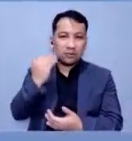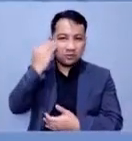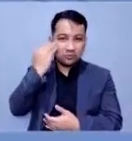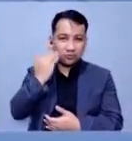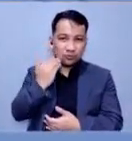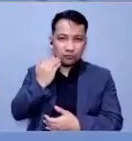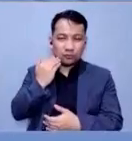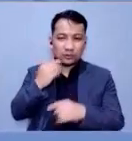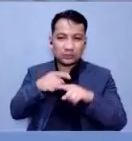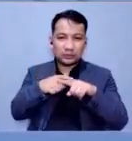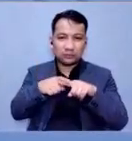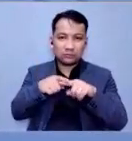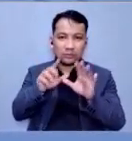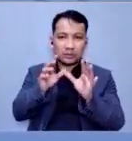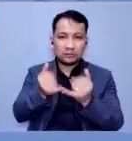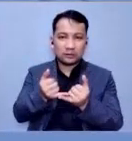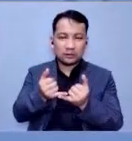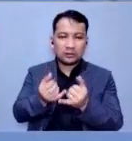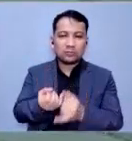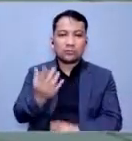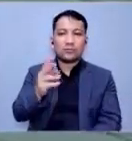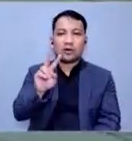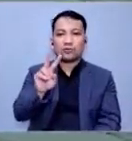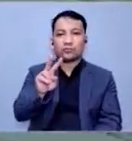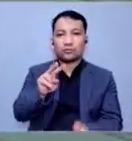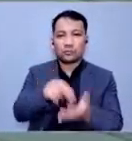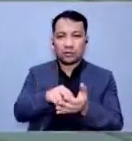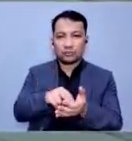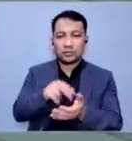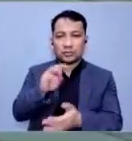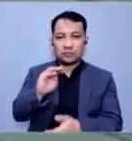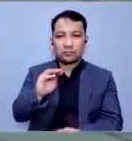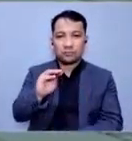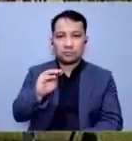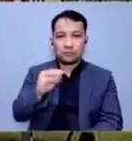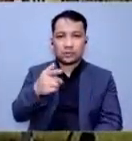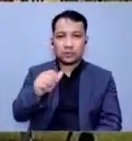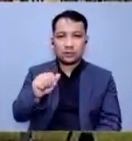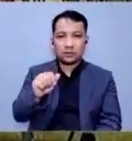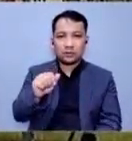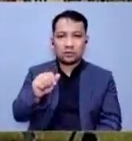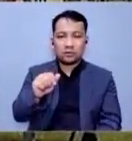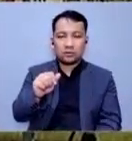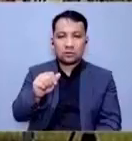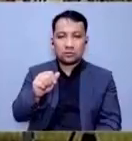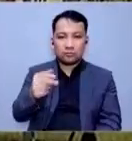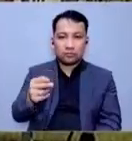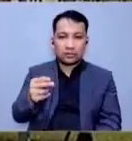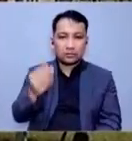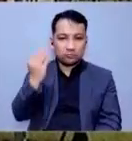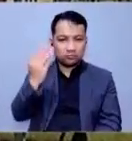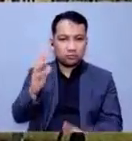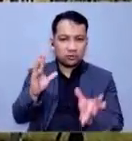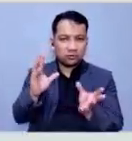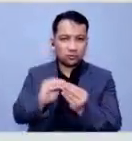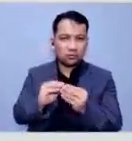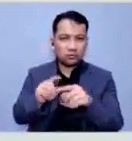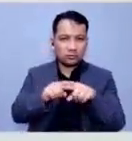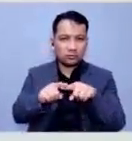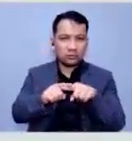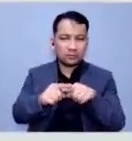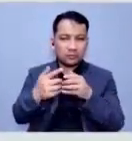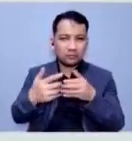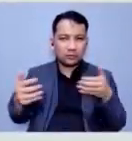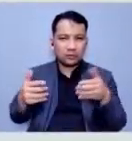ng mga planta, nasa higit 2,000 megawatts ng kuryente ang nawala sa grid. Ang ganitong problema, posible raw